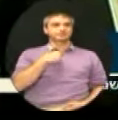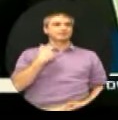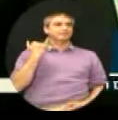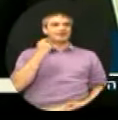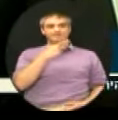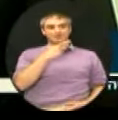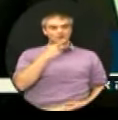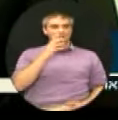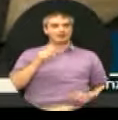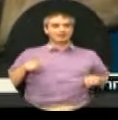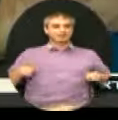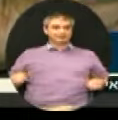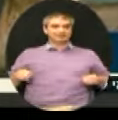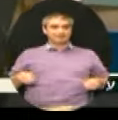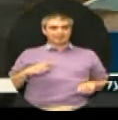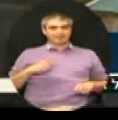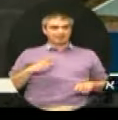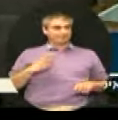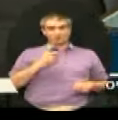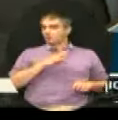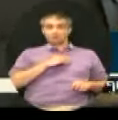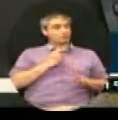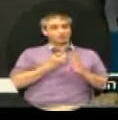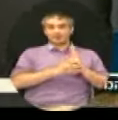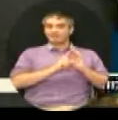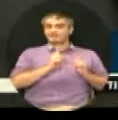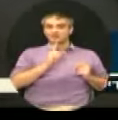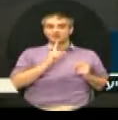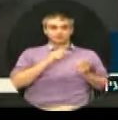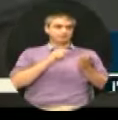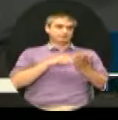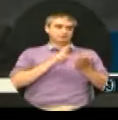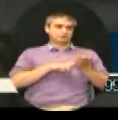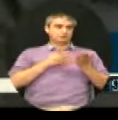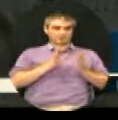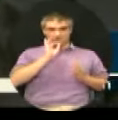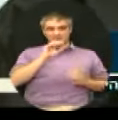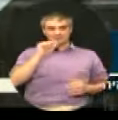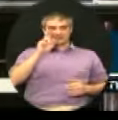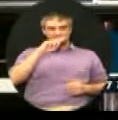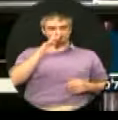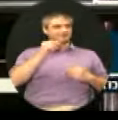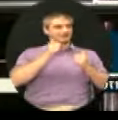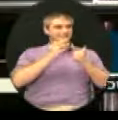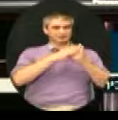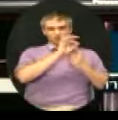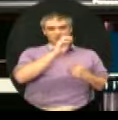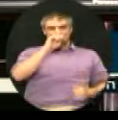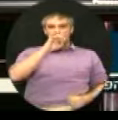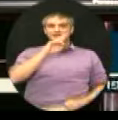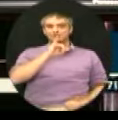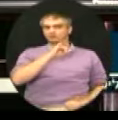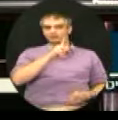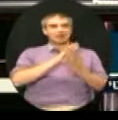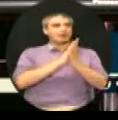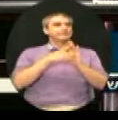אותו למעשה על כיסא גלגלים, שלא היו מוכנים לוותר, הודות לארז ולמירי. למעשה